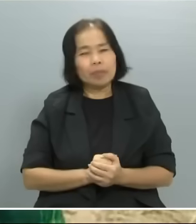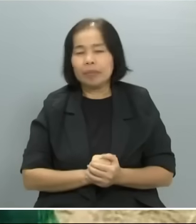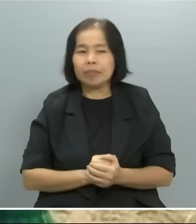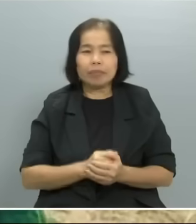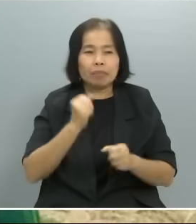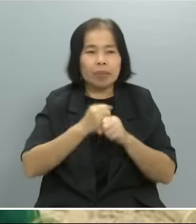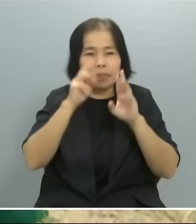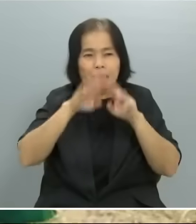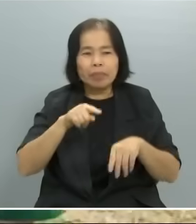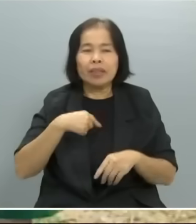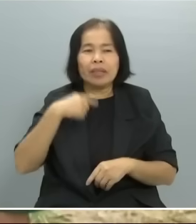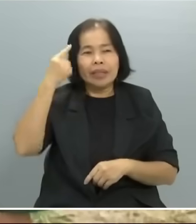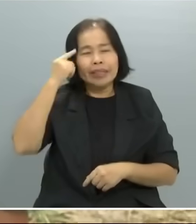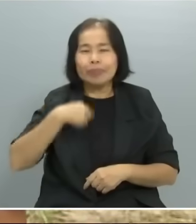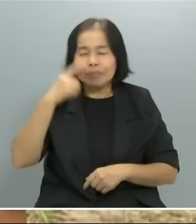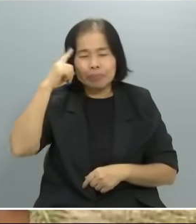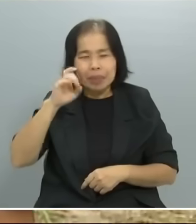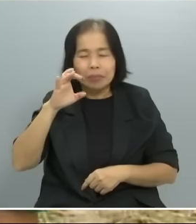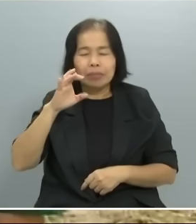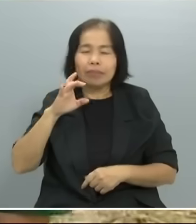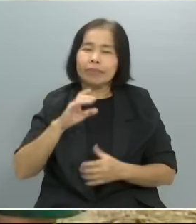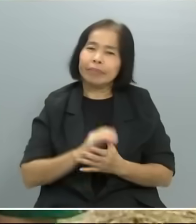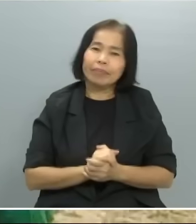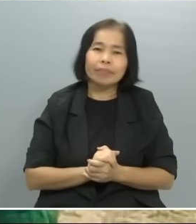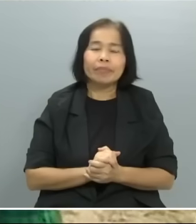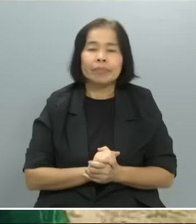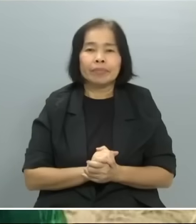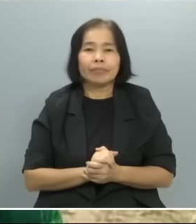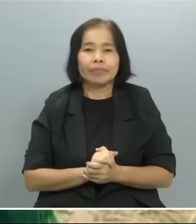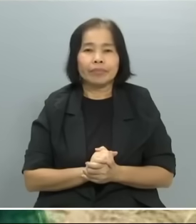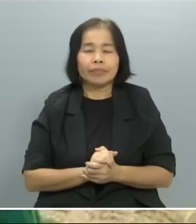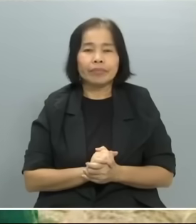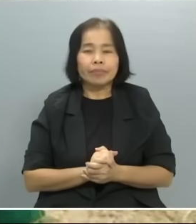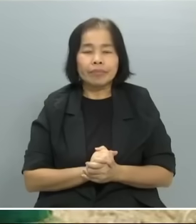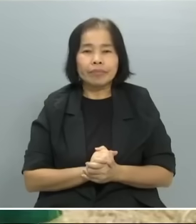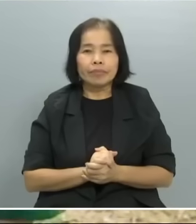กันว่าไเนบ่ตายนี่ครับคณผู้ชมครับ